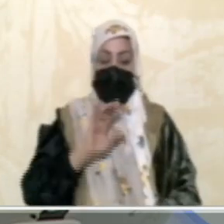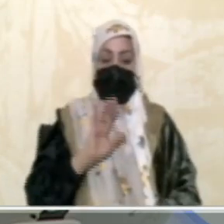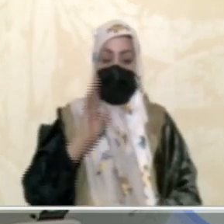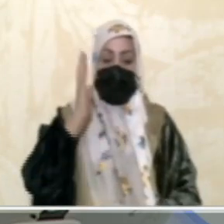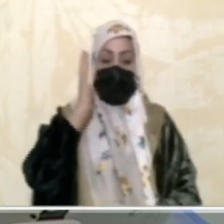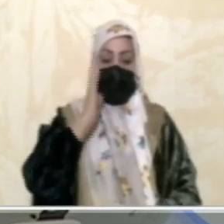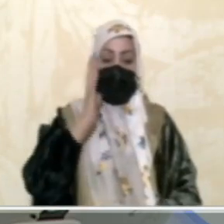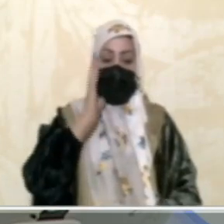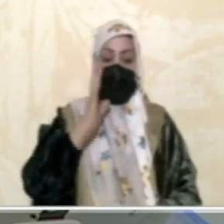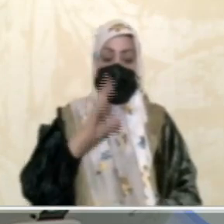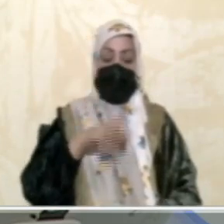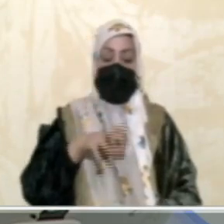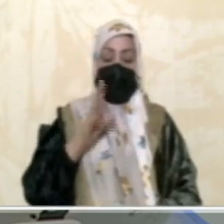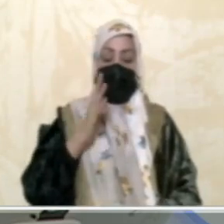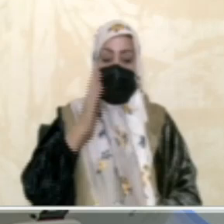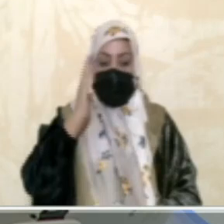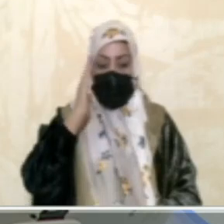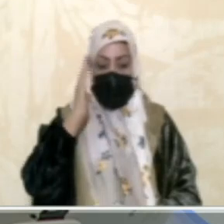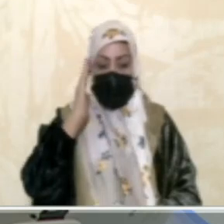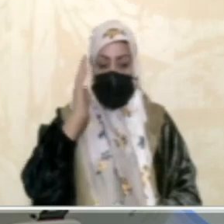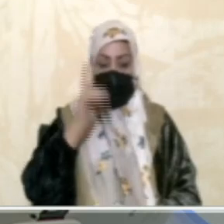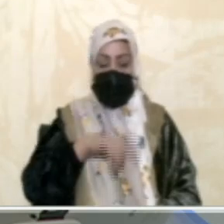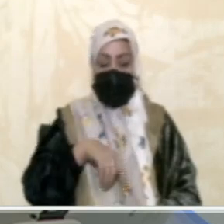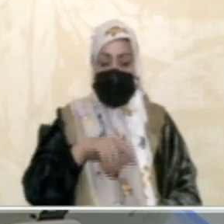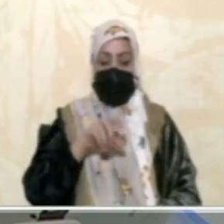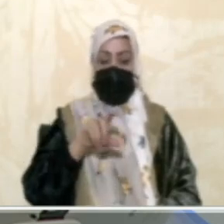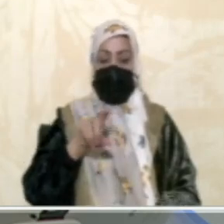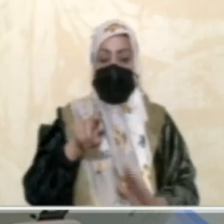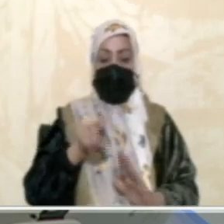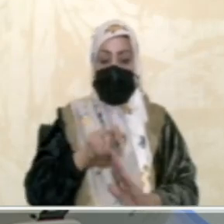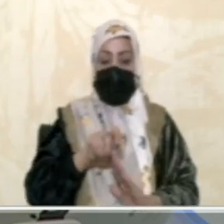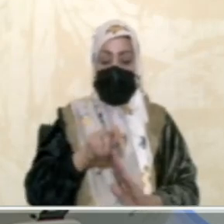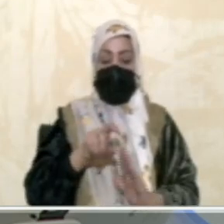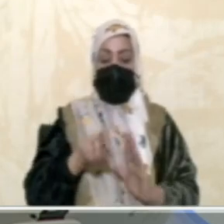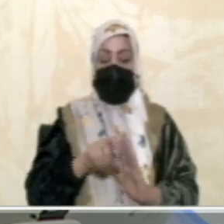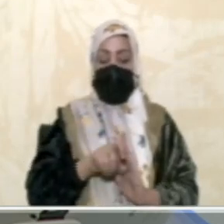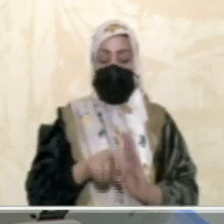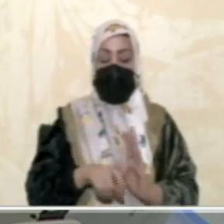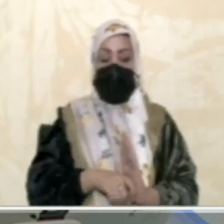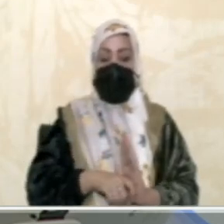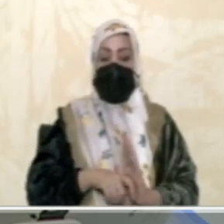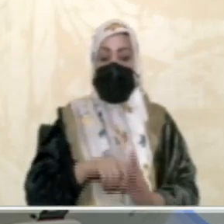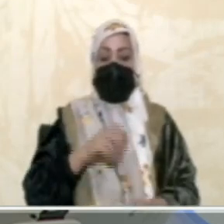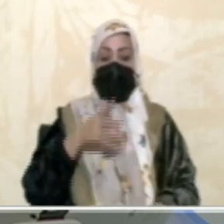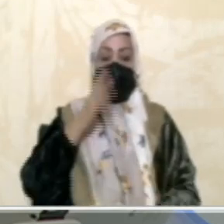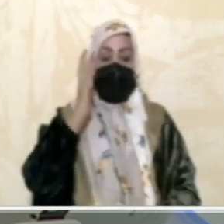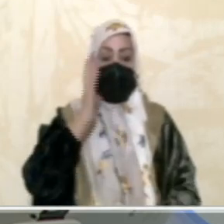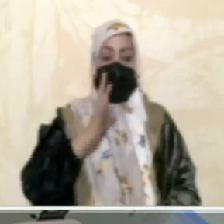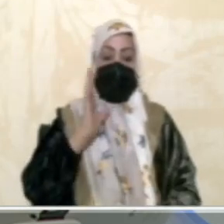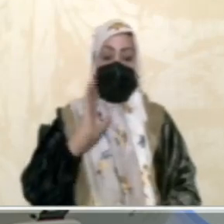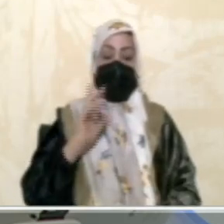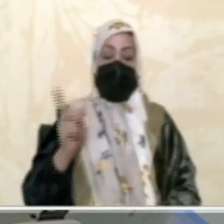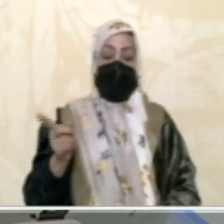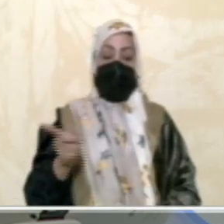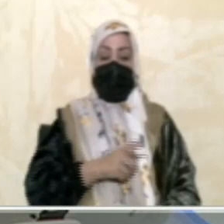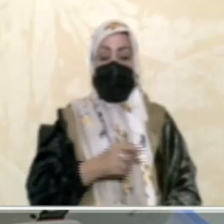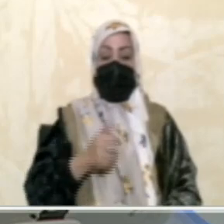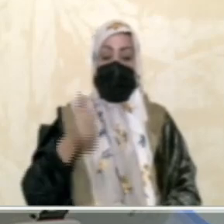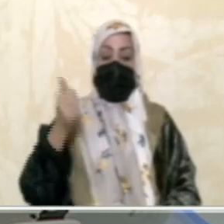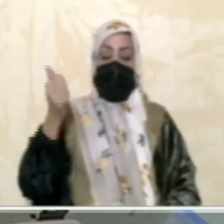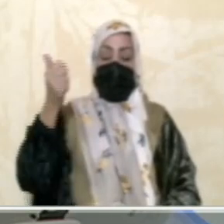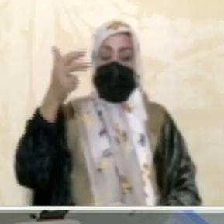قرا سوره ثم قرا الاعلى منها اما خارج الصلاه فالاولى والاحسن ان تقراه على هذا الترتيب الذي